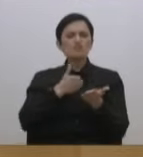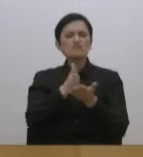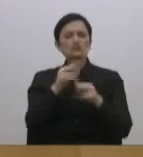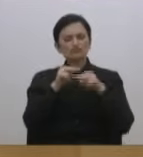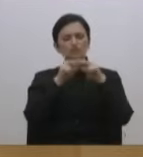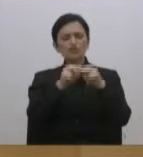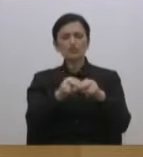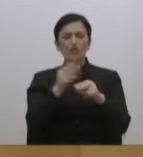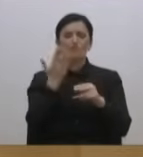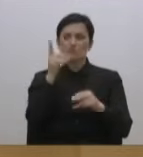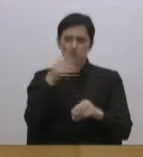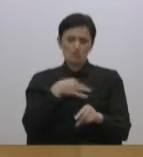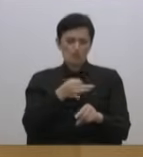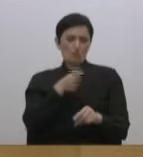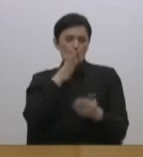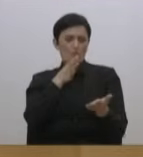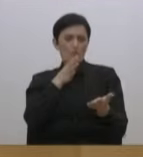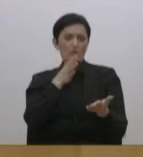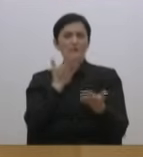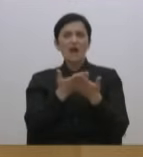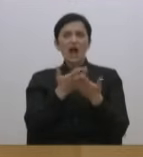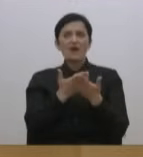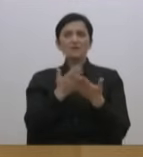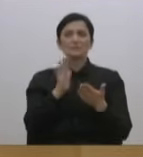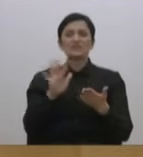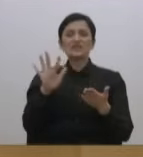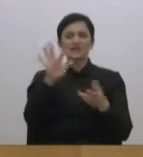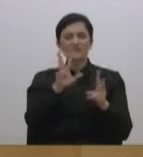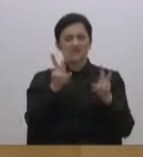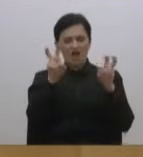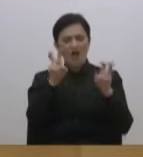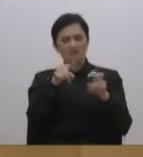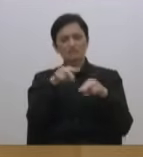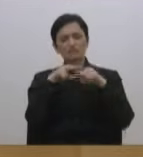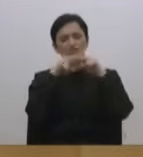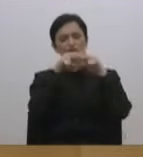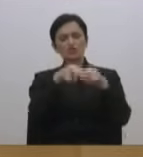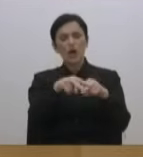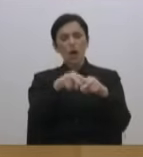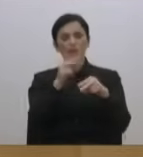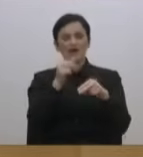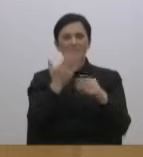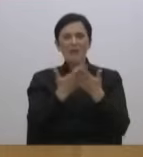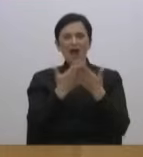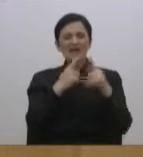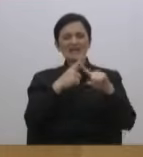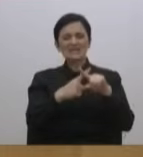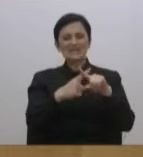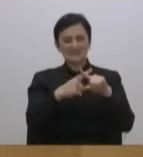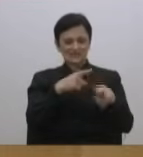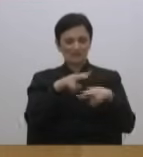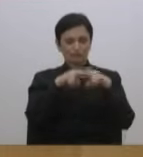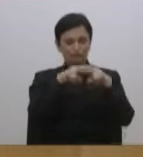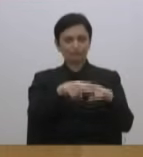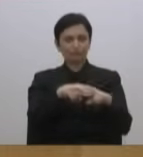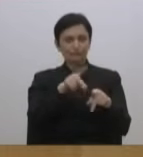აი გადაწყვიტა რომ მომწოს, აი ყველა ქვეყნის ის ფეს პირობითა ჩაურიცხა ფულს, აი რაღაც X დაწესებულებას და ყველას